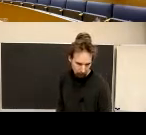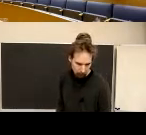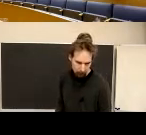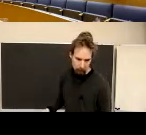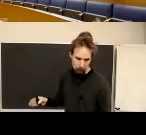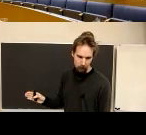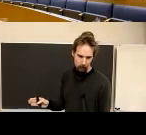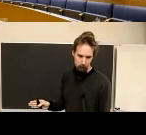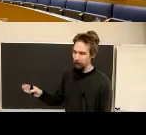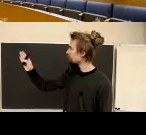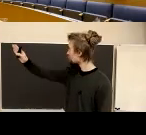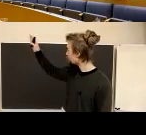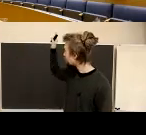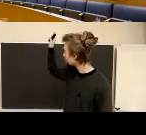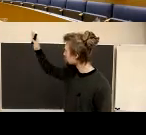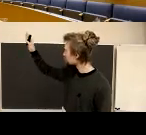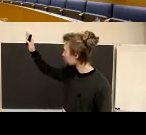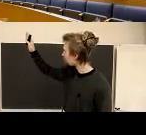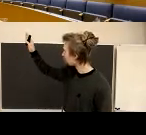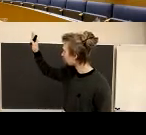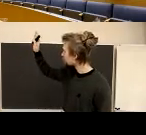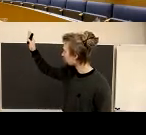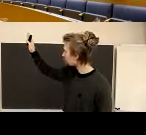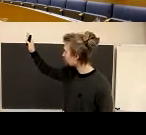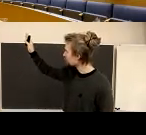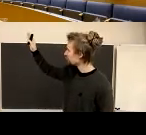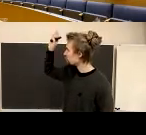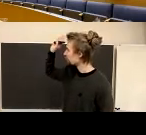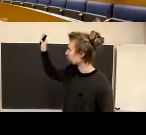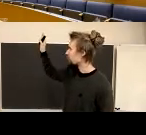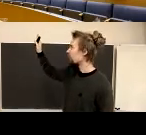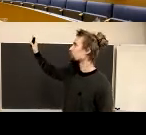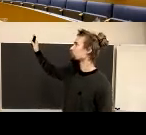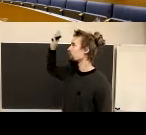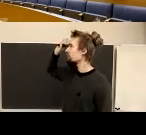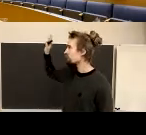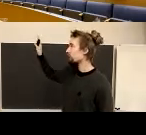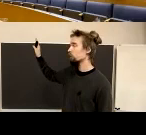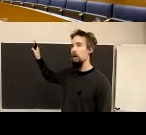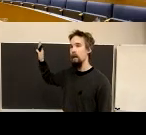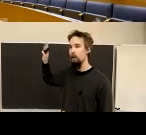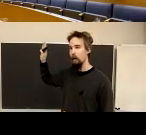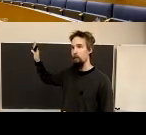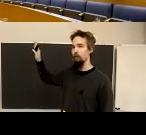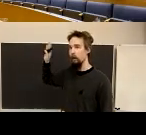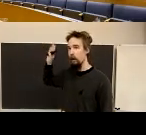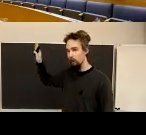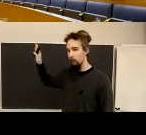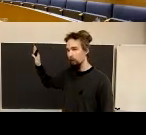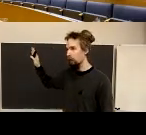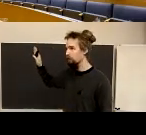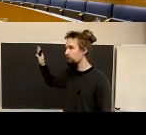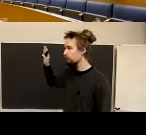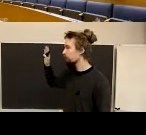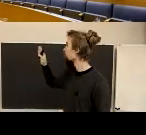ehkä niin tosiaan, että me niin kuin liikutaan tällä janalla. Ja mun keskeinen ajatus on, että se vaikuttaa meidän kokemuksiin